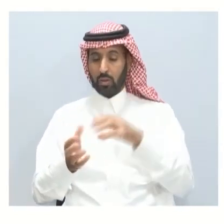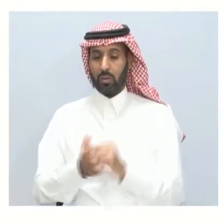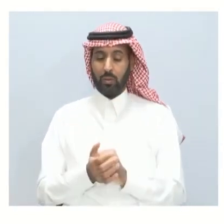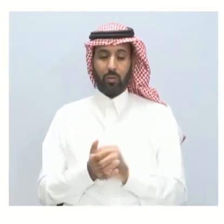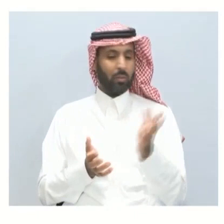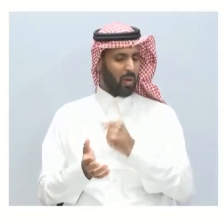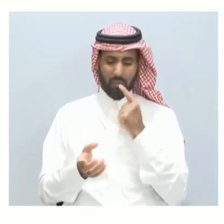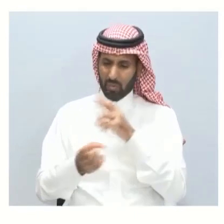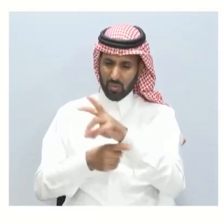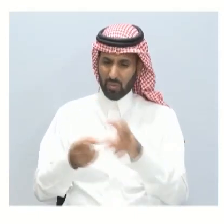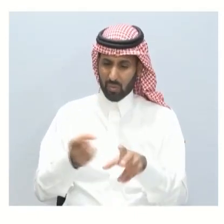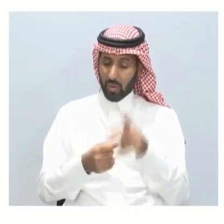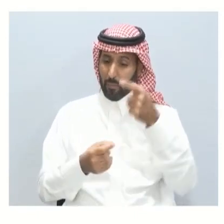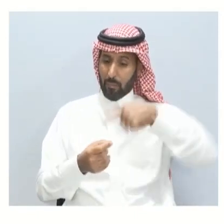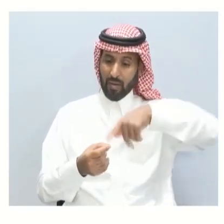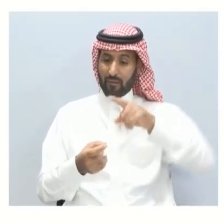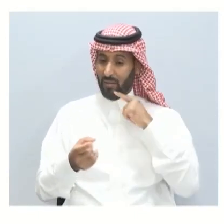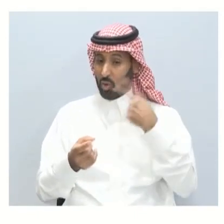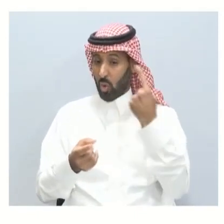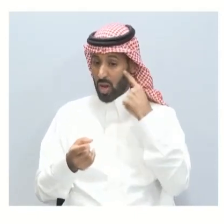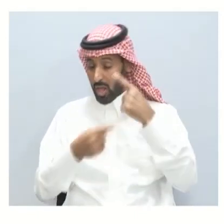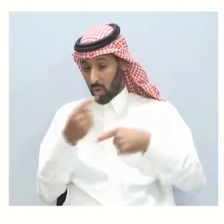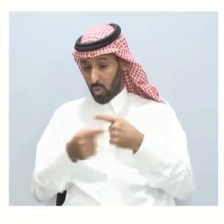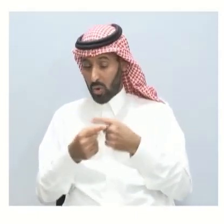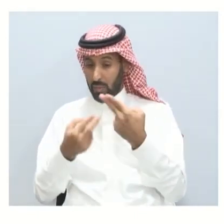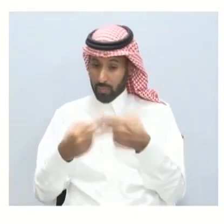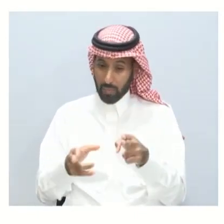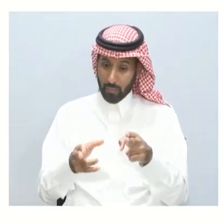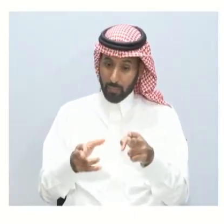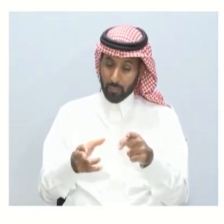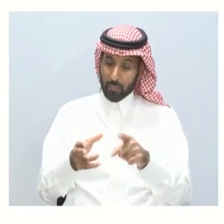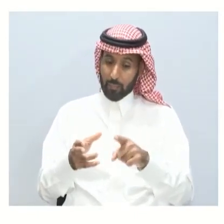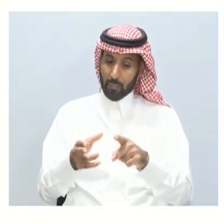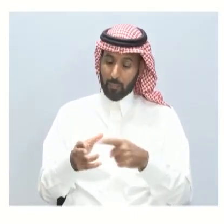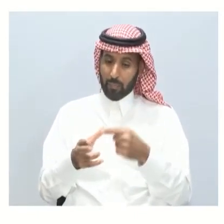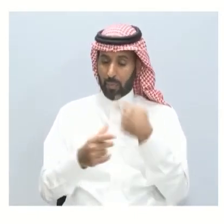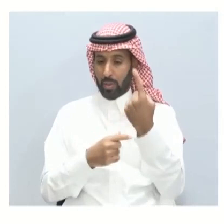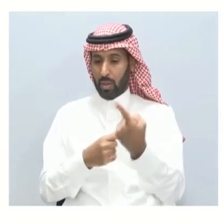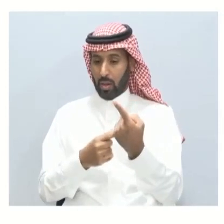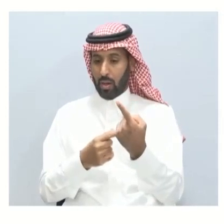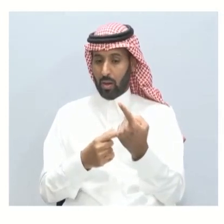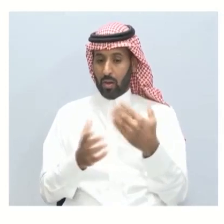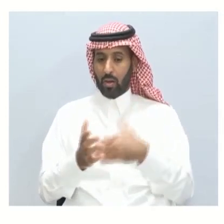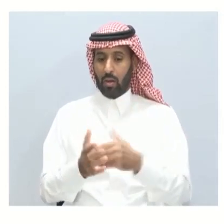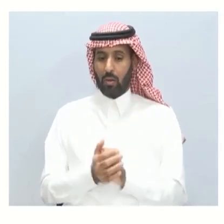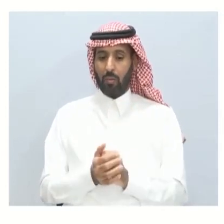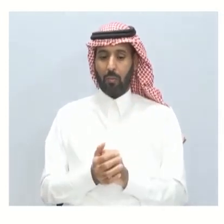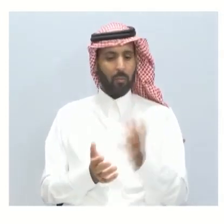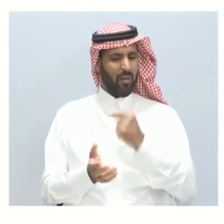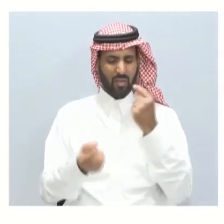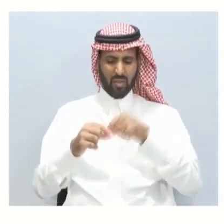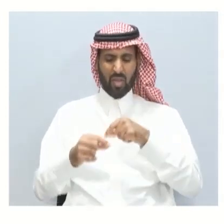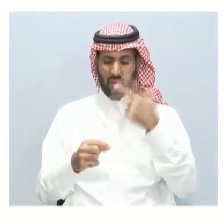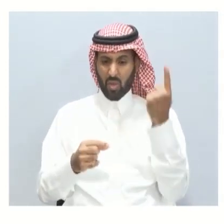لا يوجد عناصر من الفئه بي في الدوره الاولى تبدا من في الدوره الاولى نتوقف هنا قليل لا توجد